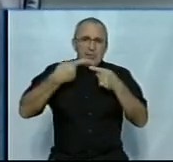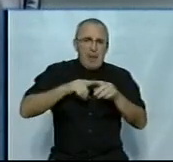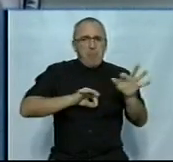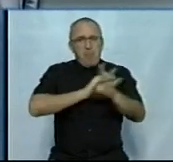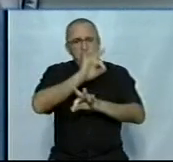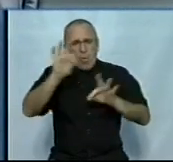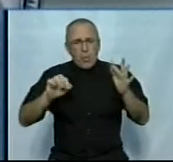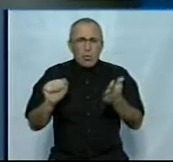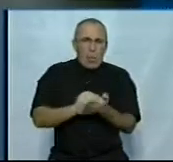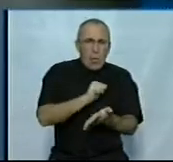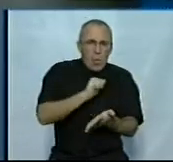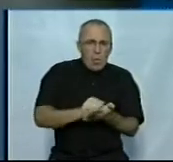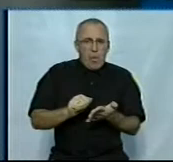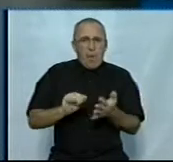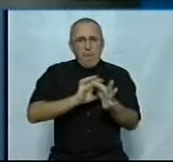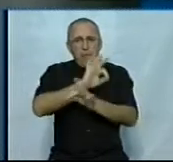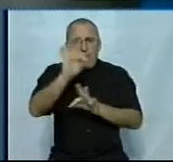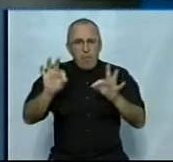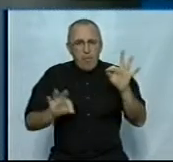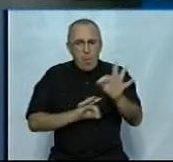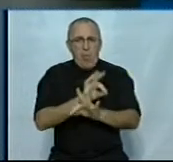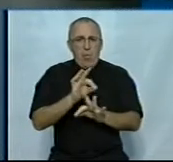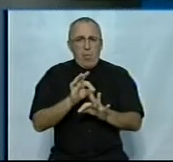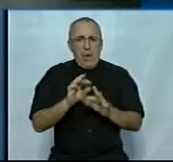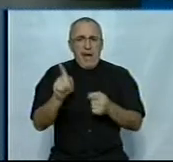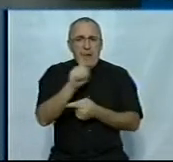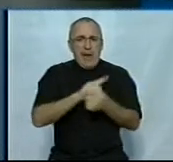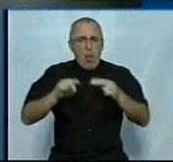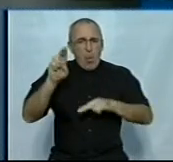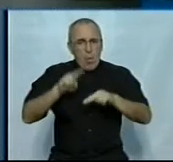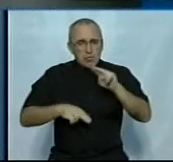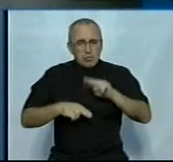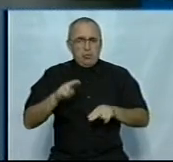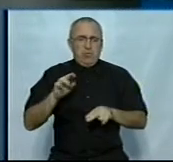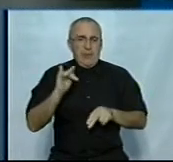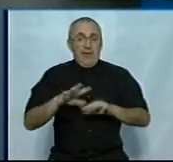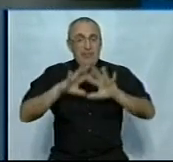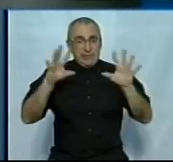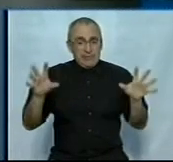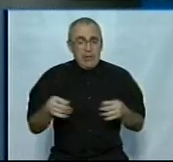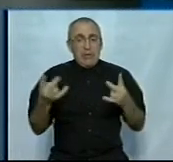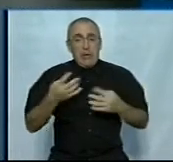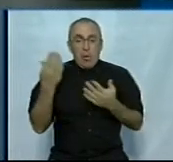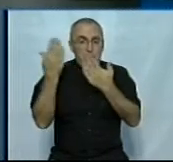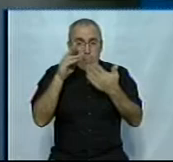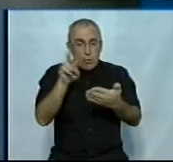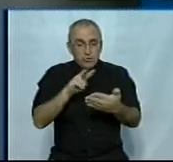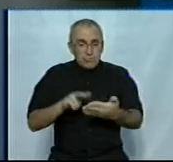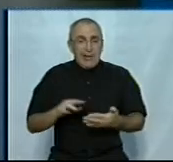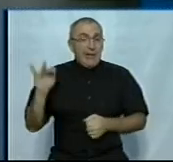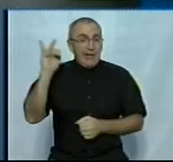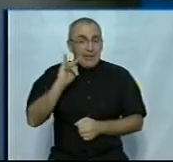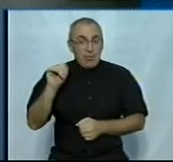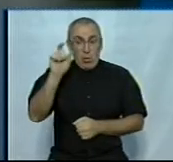проєктних документів, проєктування безпосередньо реконструкції. А взагалі-то треба почитати історію